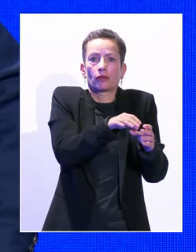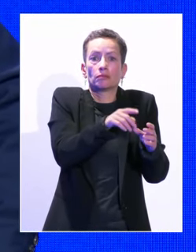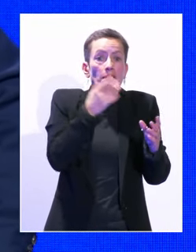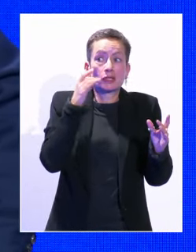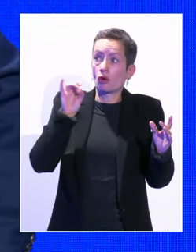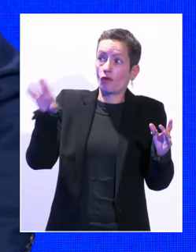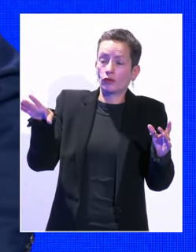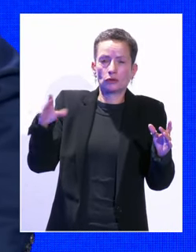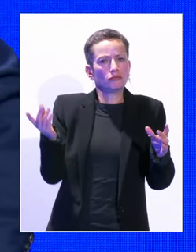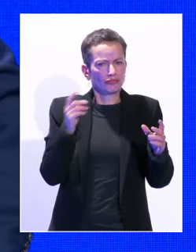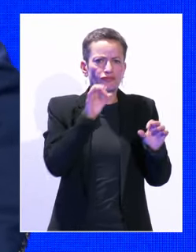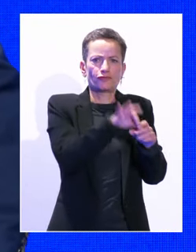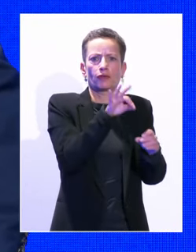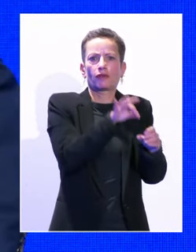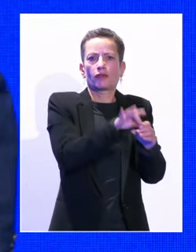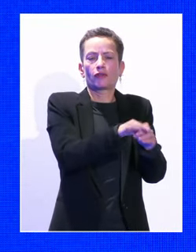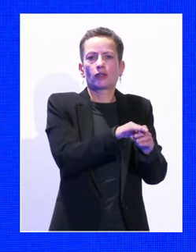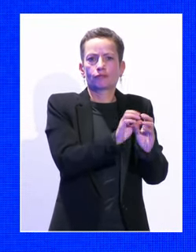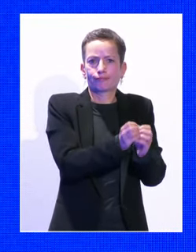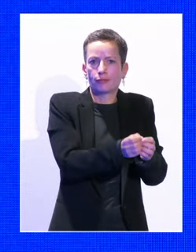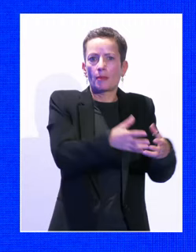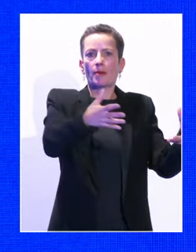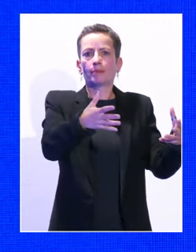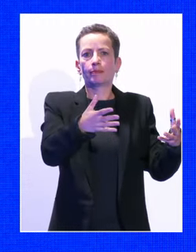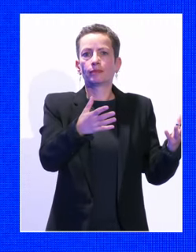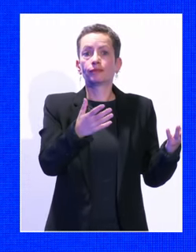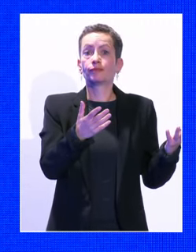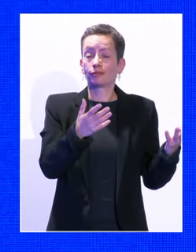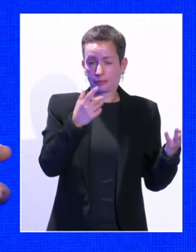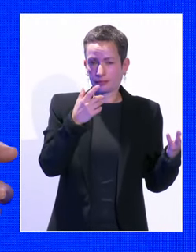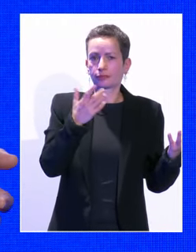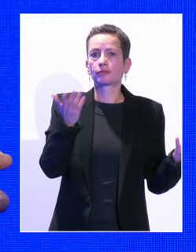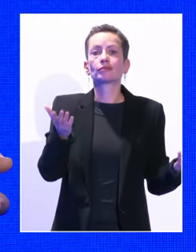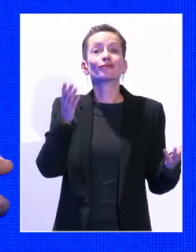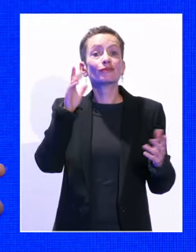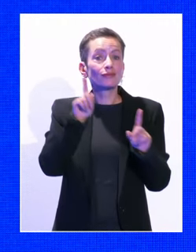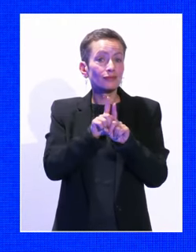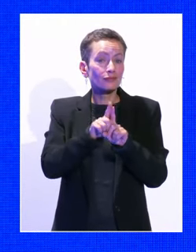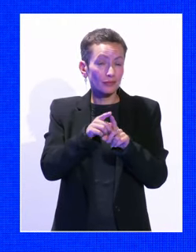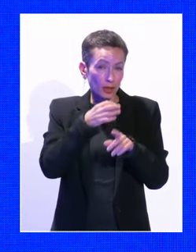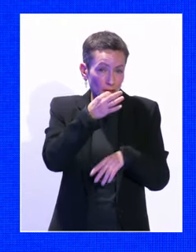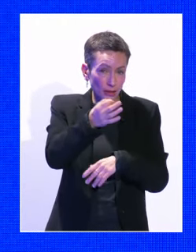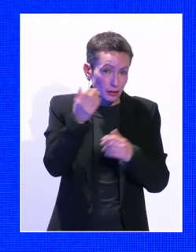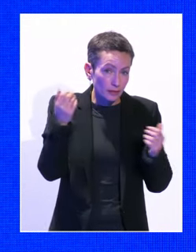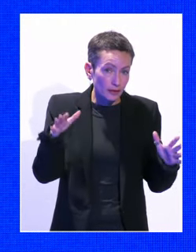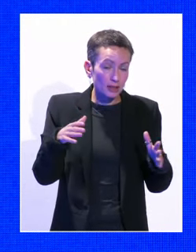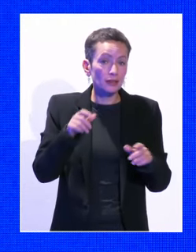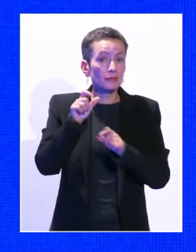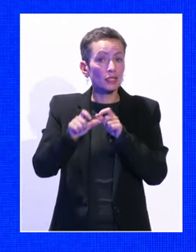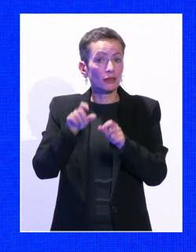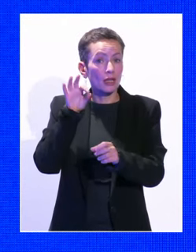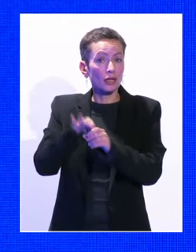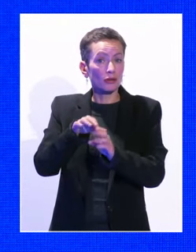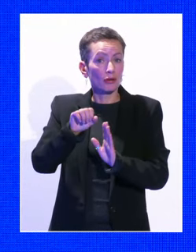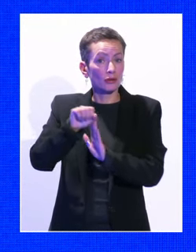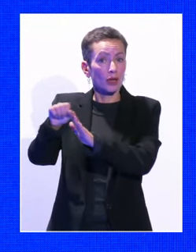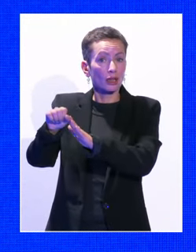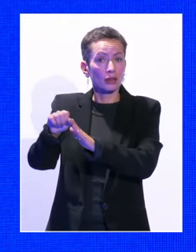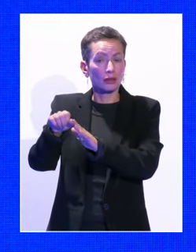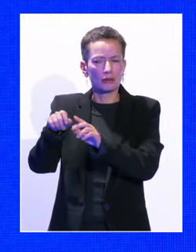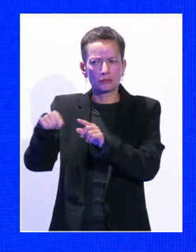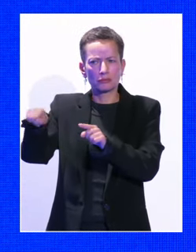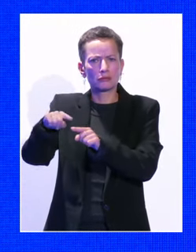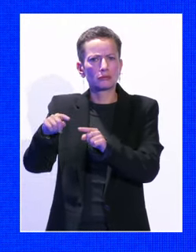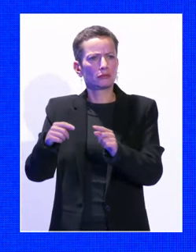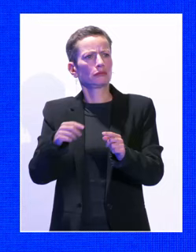refuseraient le pouvoir. De sorte que, comme ça a été rappelé, les électeurs de droite qui ne voulaient pas que le Front